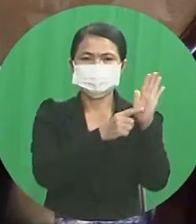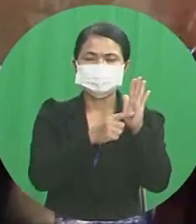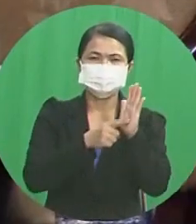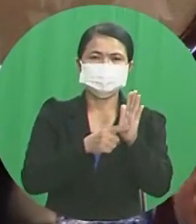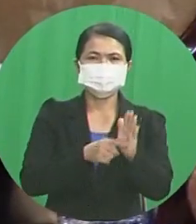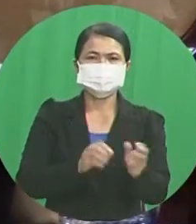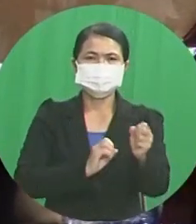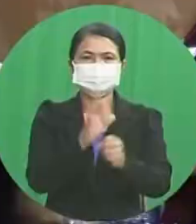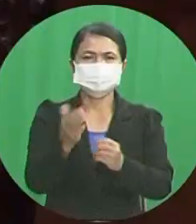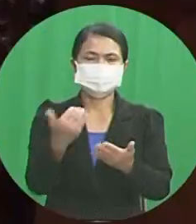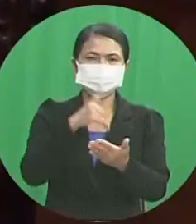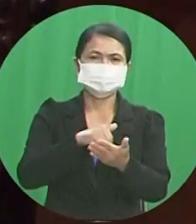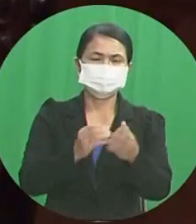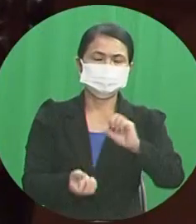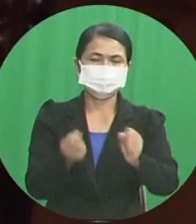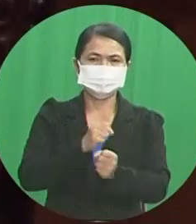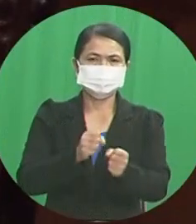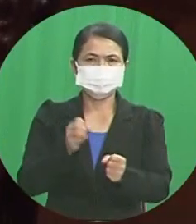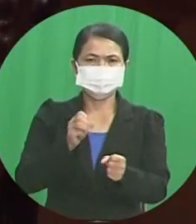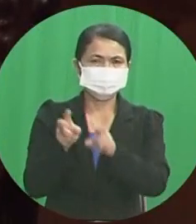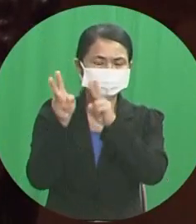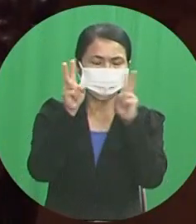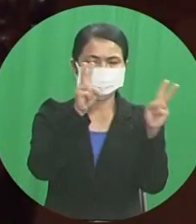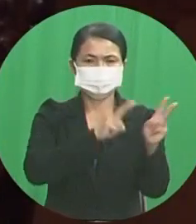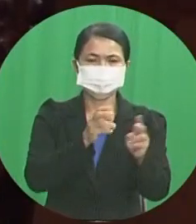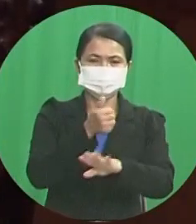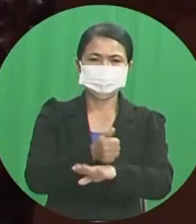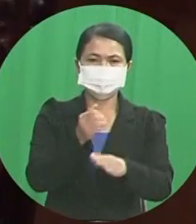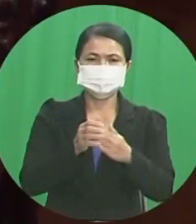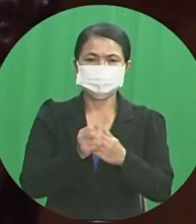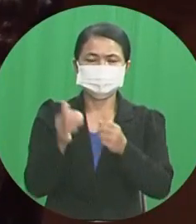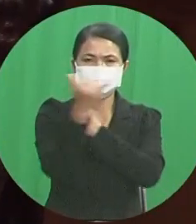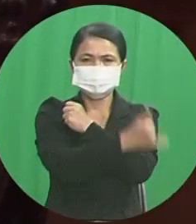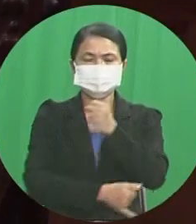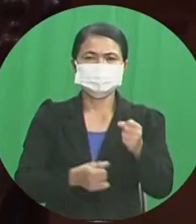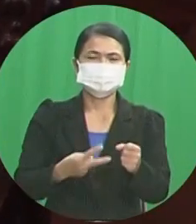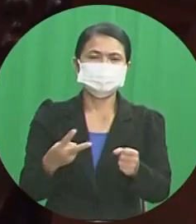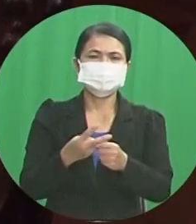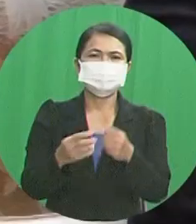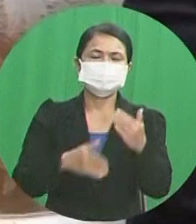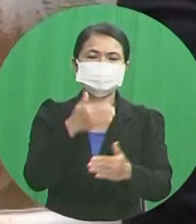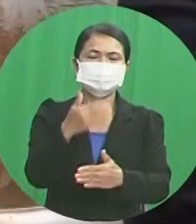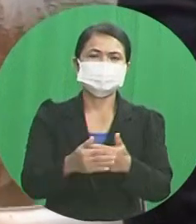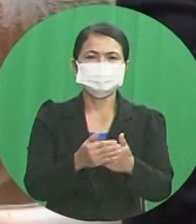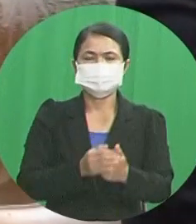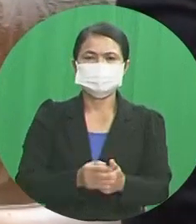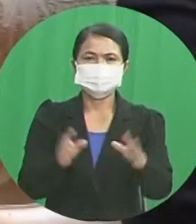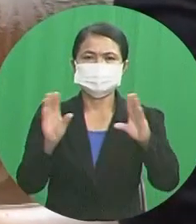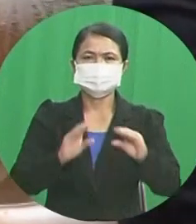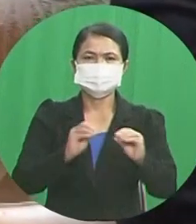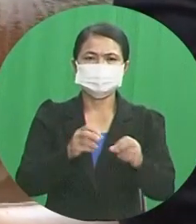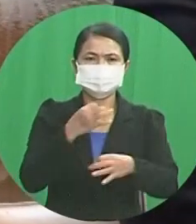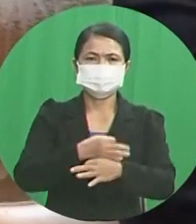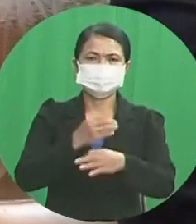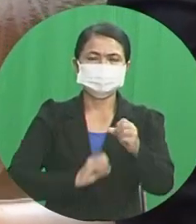ការចាប់ផ្ដើមឡើងវិញនៃការផ្លាស់ប្ដូរទស្សនកិច្ចរបស់ថ្នាក់ដឹកនាំនៃប្រទេសទាំងពីរបន្ទាប់ពីមានភាពធូរស្បើយនៃវិប